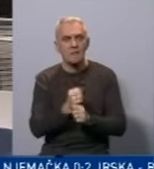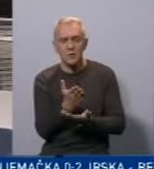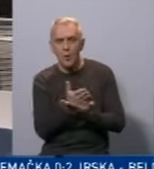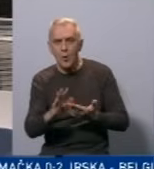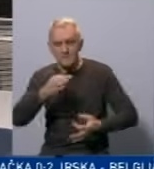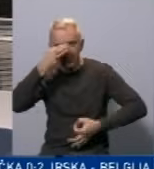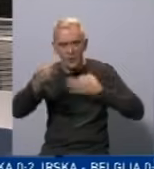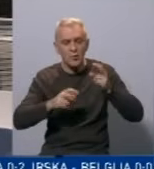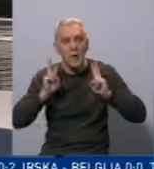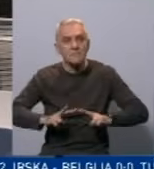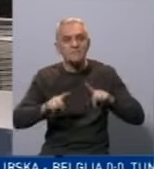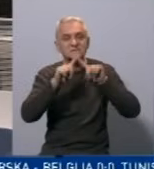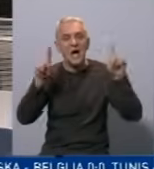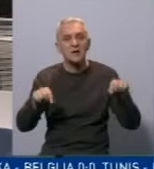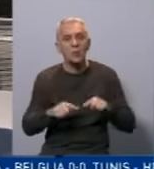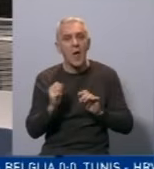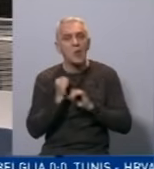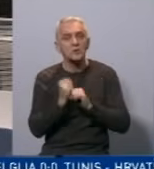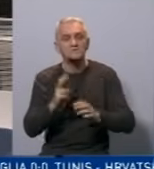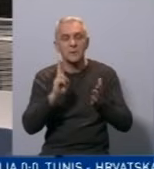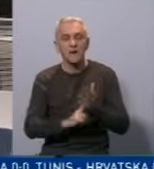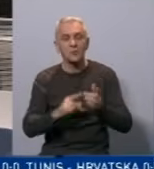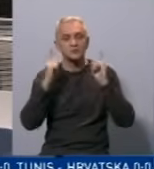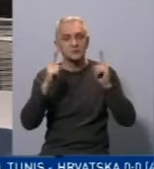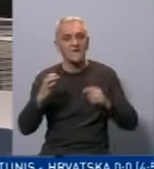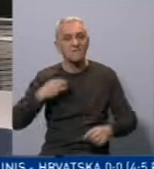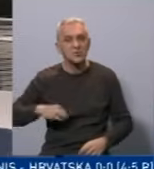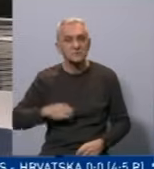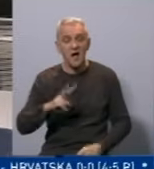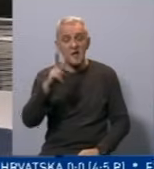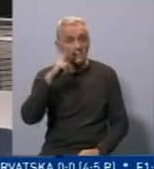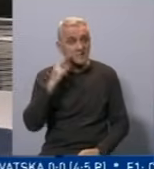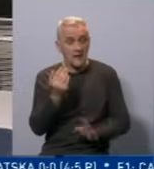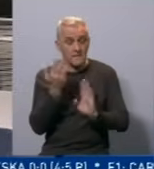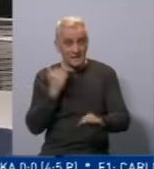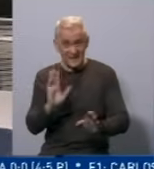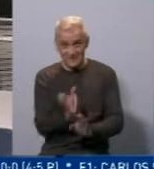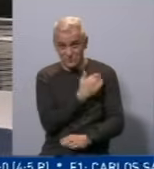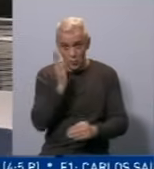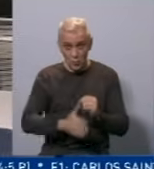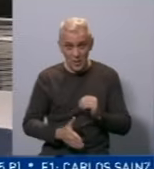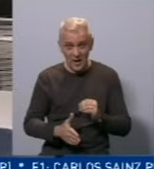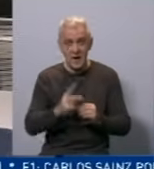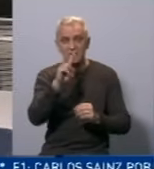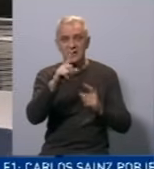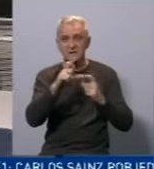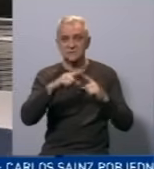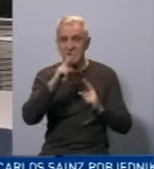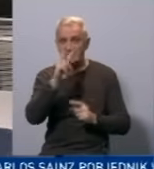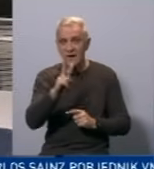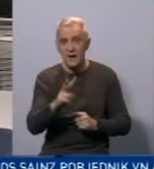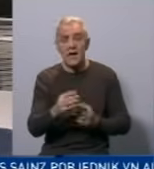odjel za provjeru imovinskih kartona nosilaca pravosudnih funkcija. Dva dana prije isteka ovog roka VSTV